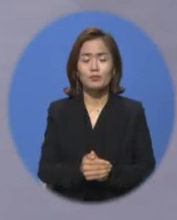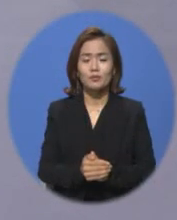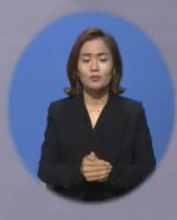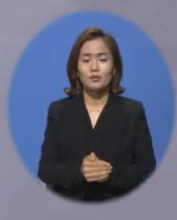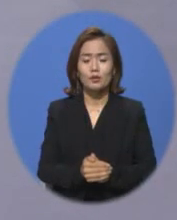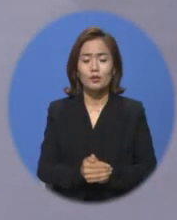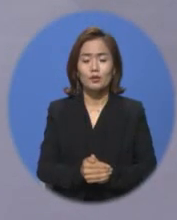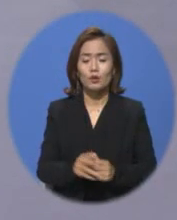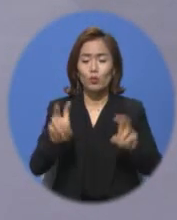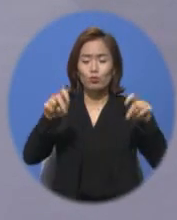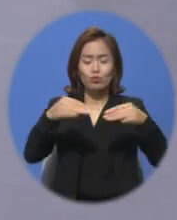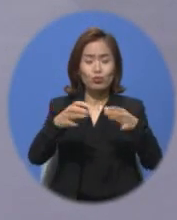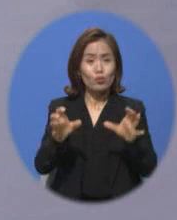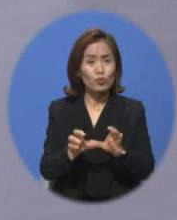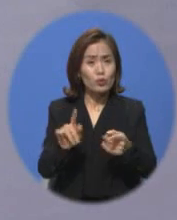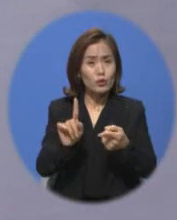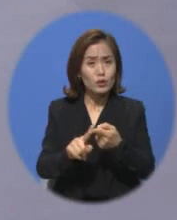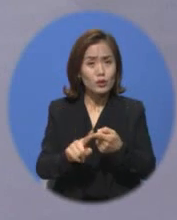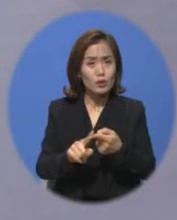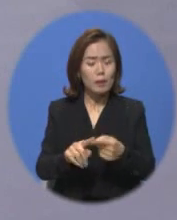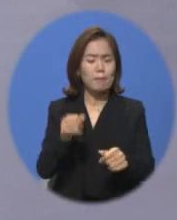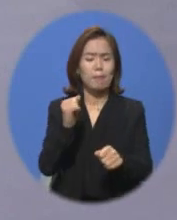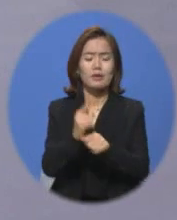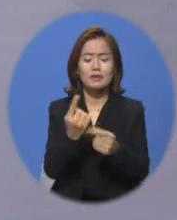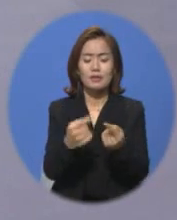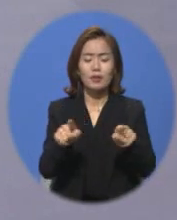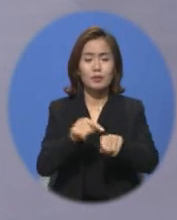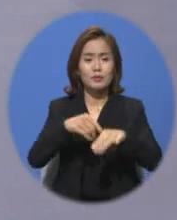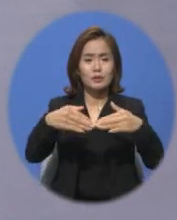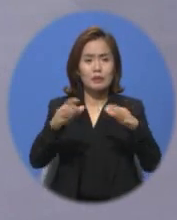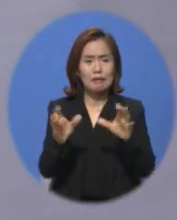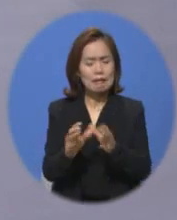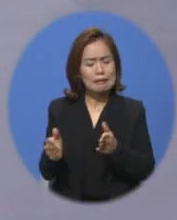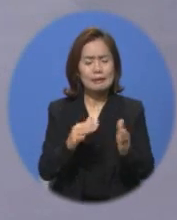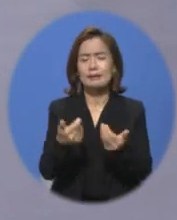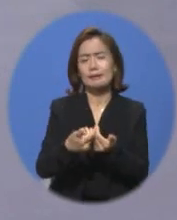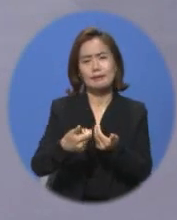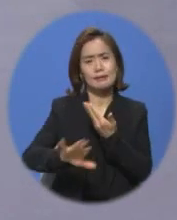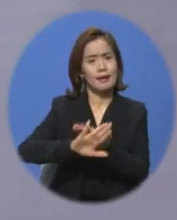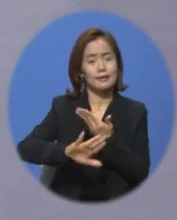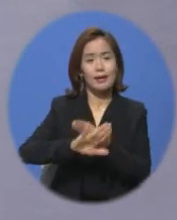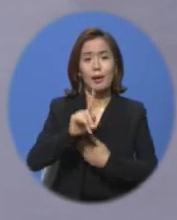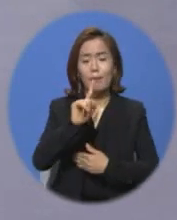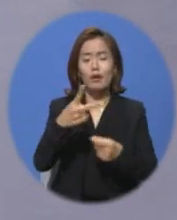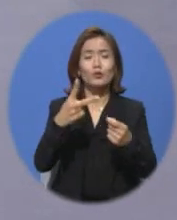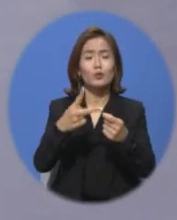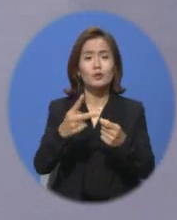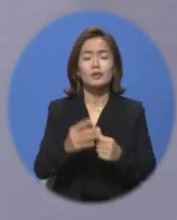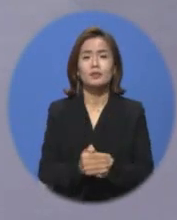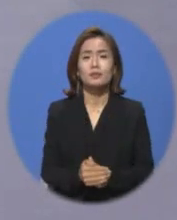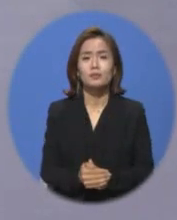본질적으로 민주당과다른길을걷고있다는것이고, 둘째는